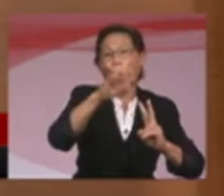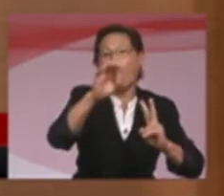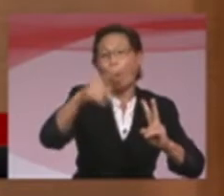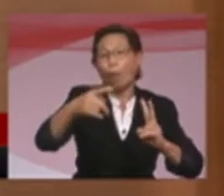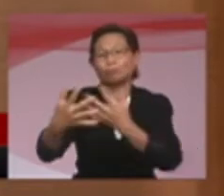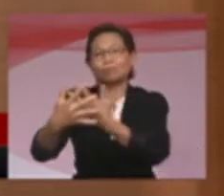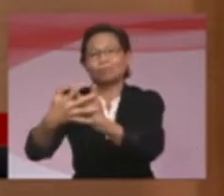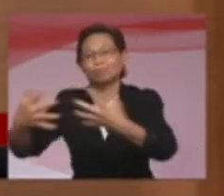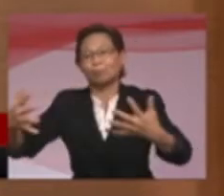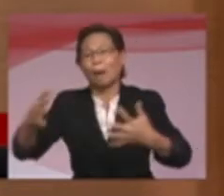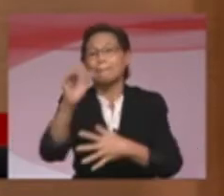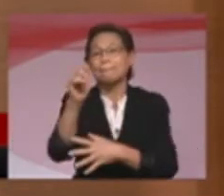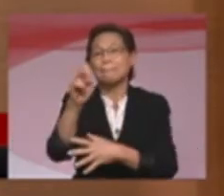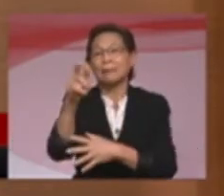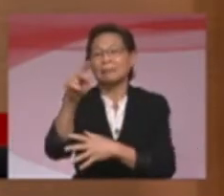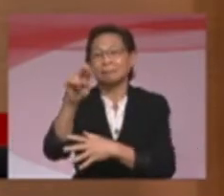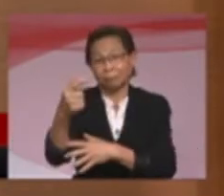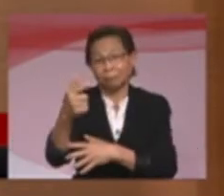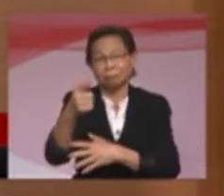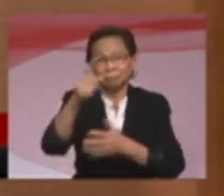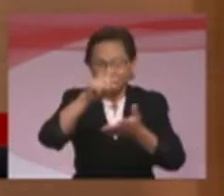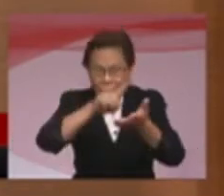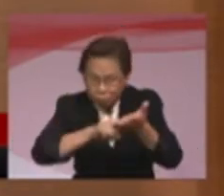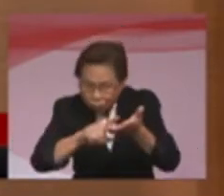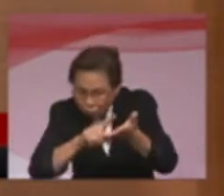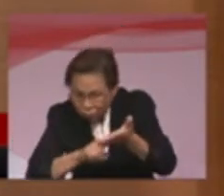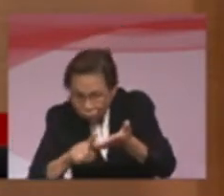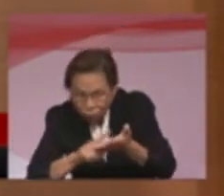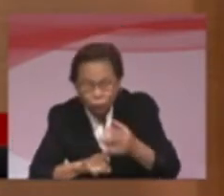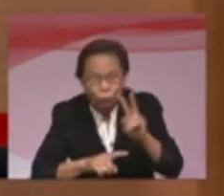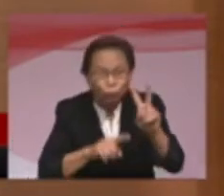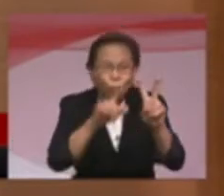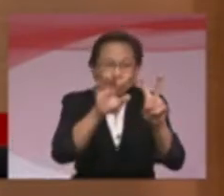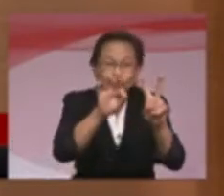benteng dan memeriksa